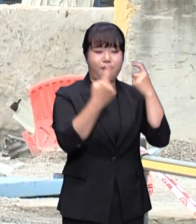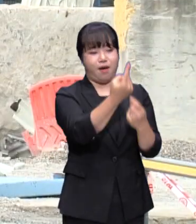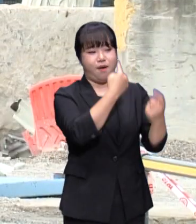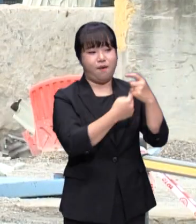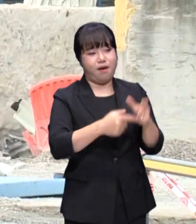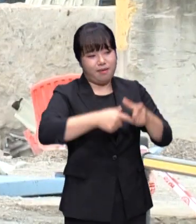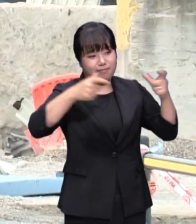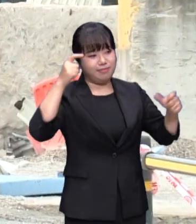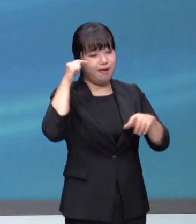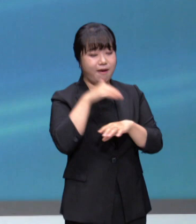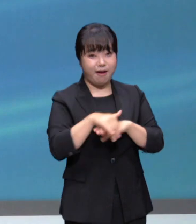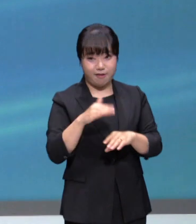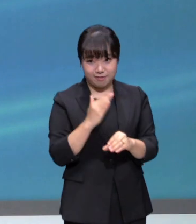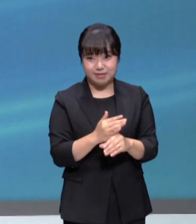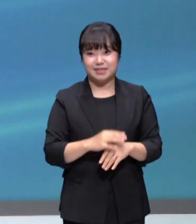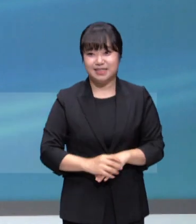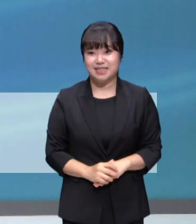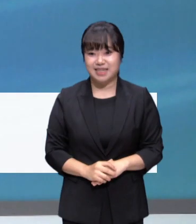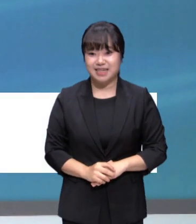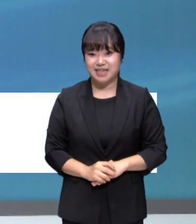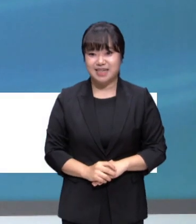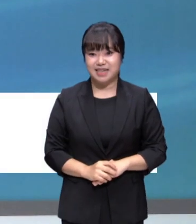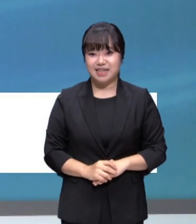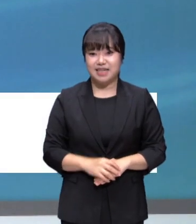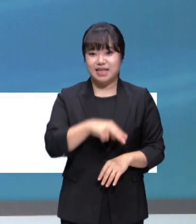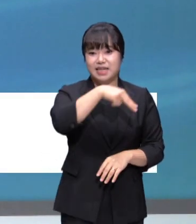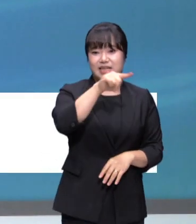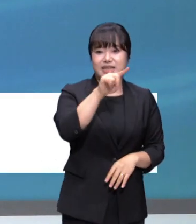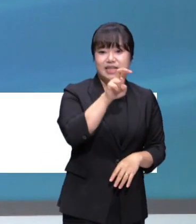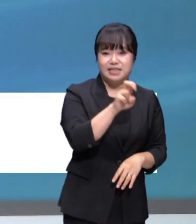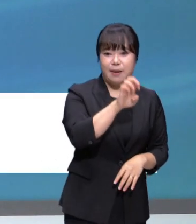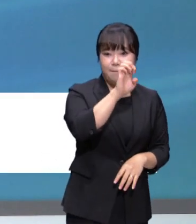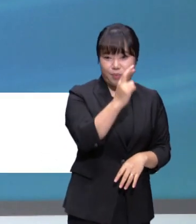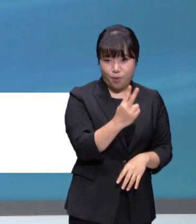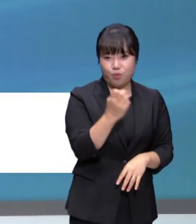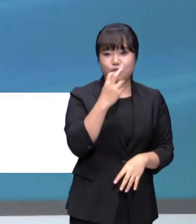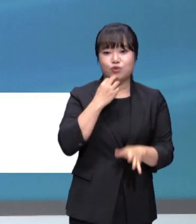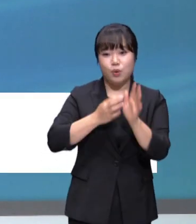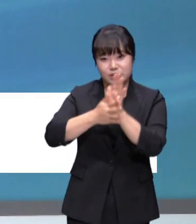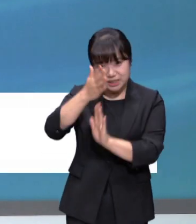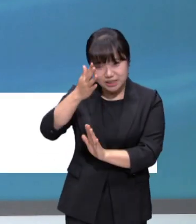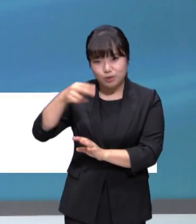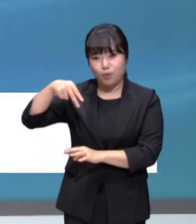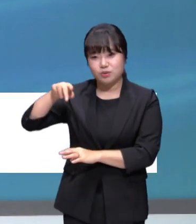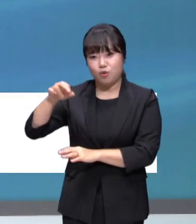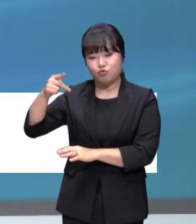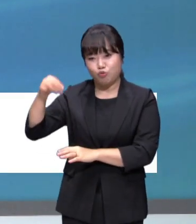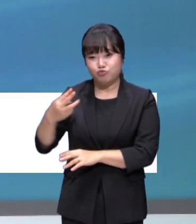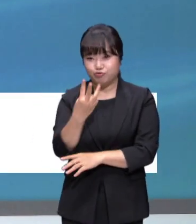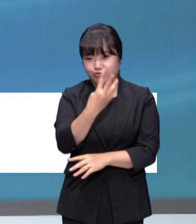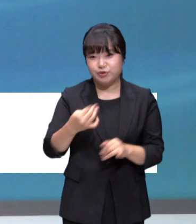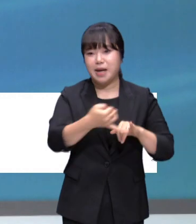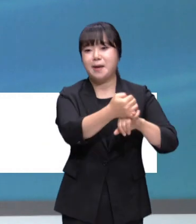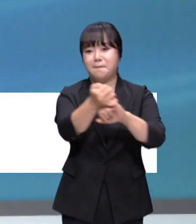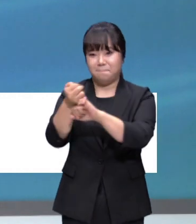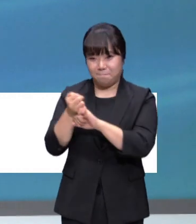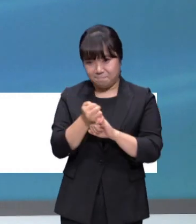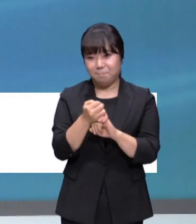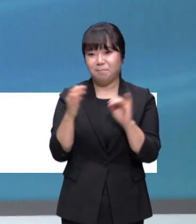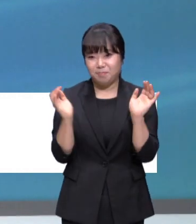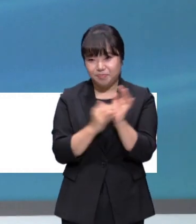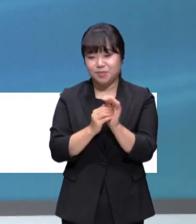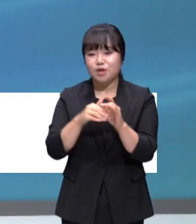전략입니다. 3표와 서울시와 성동구가 협의해서 거기를 이제